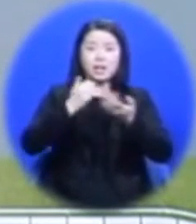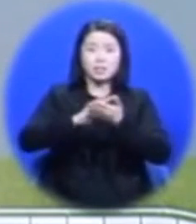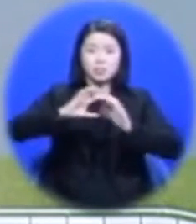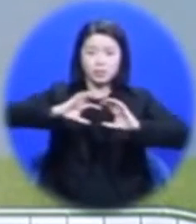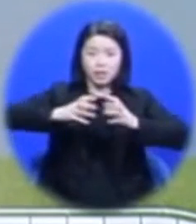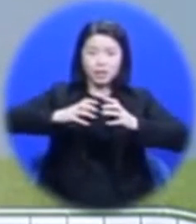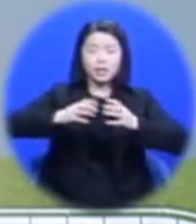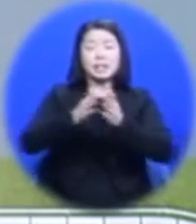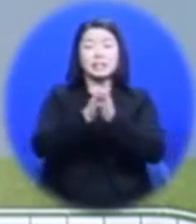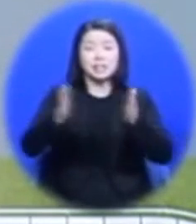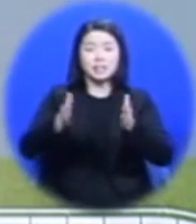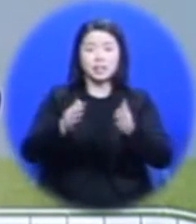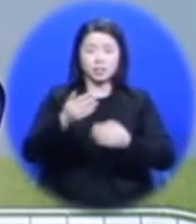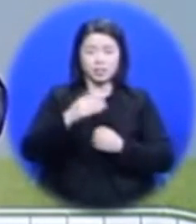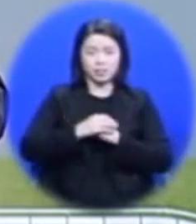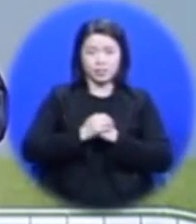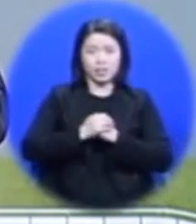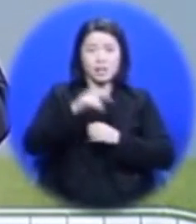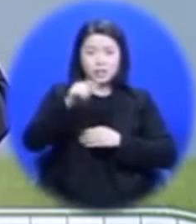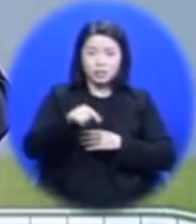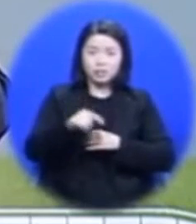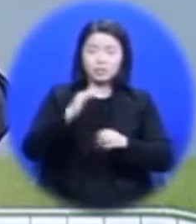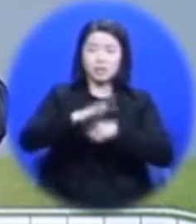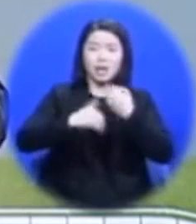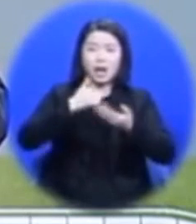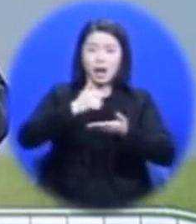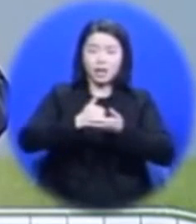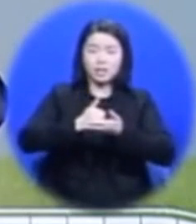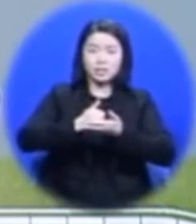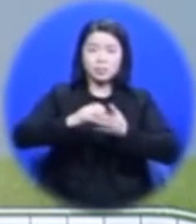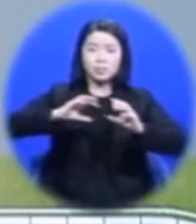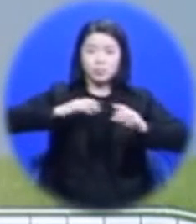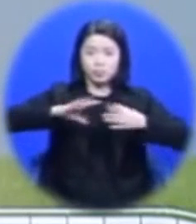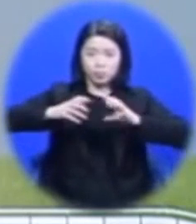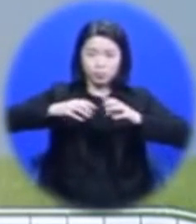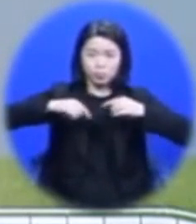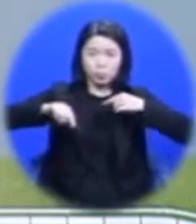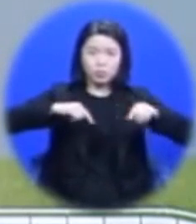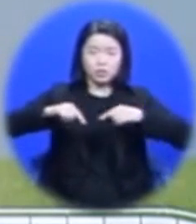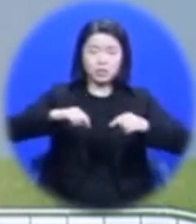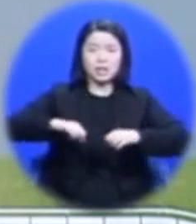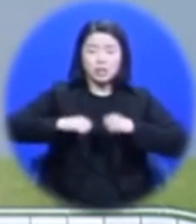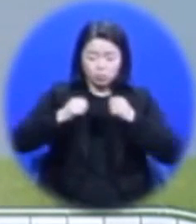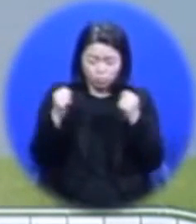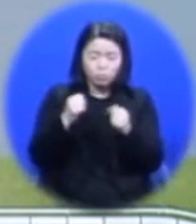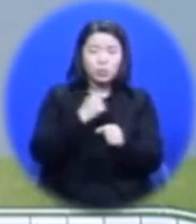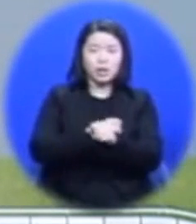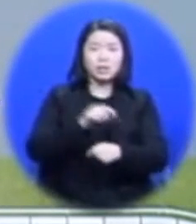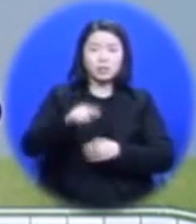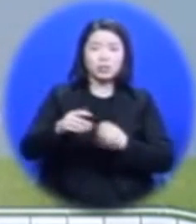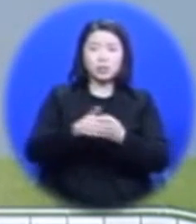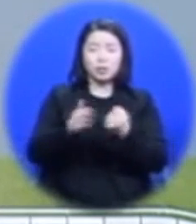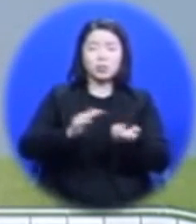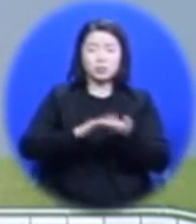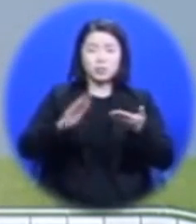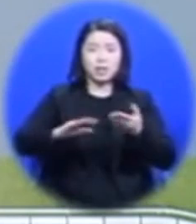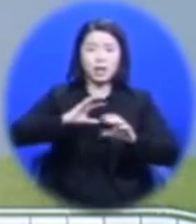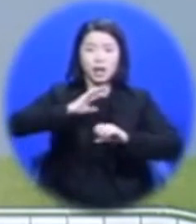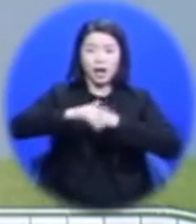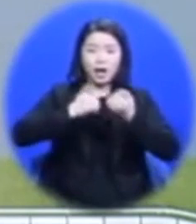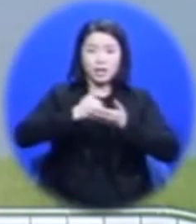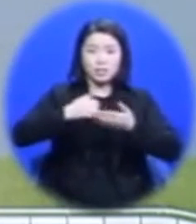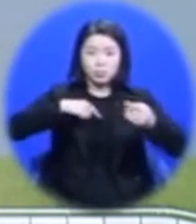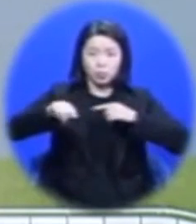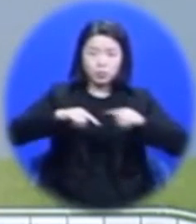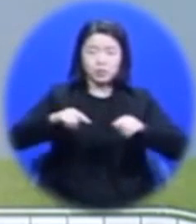됐어요. 그것은 하나님의 통치에 순종하게 되는 것 때문입니다. 하나님의 통치에